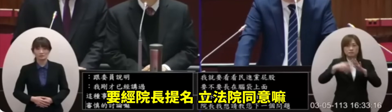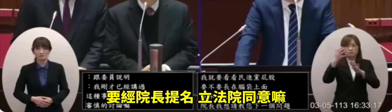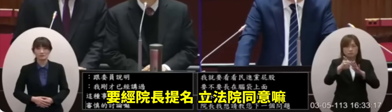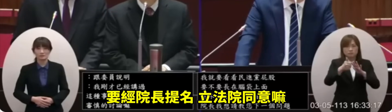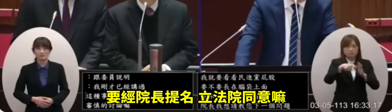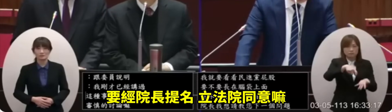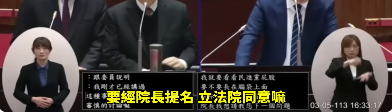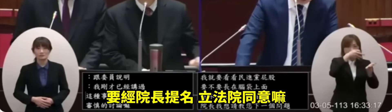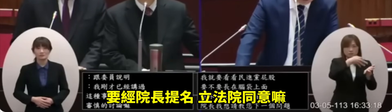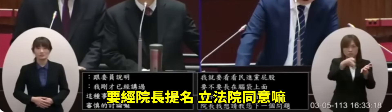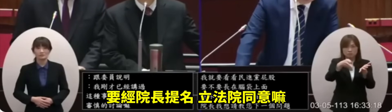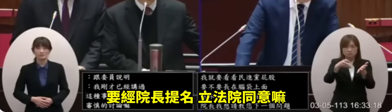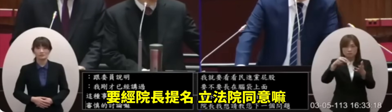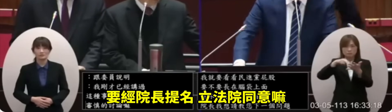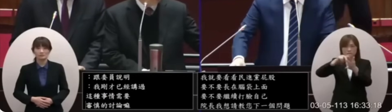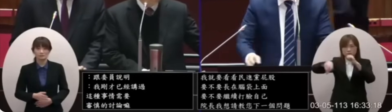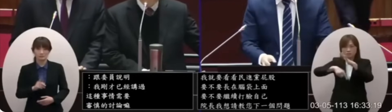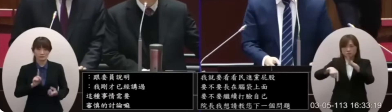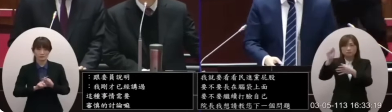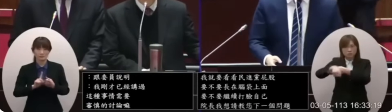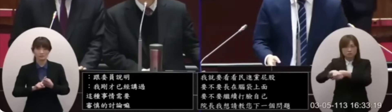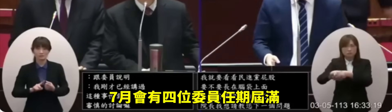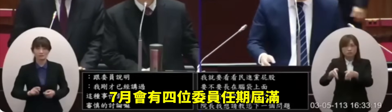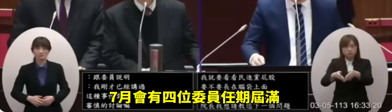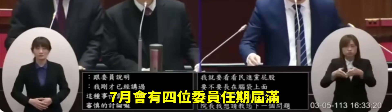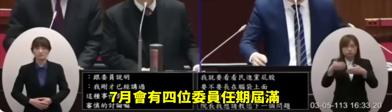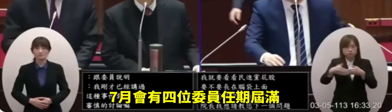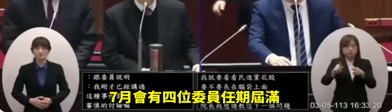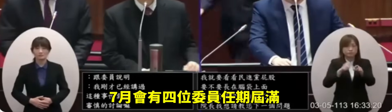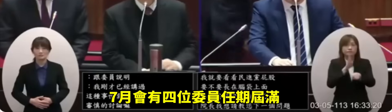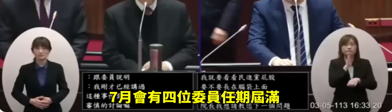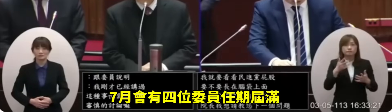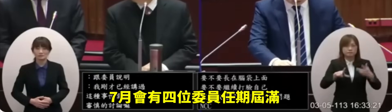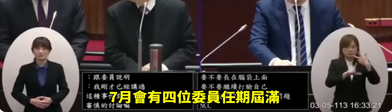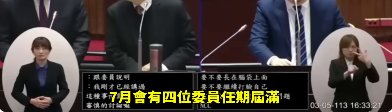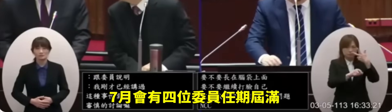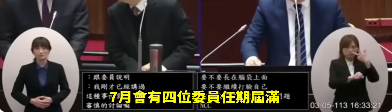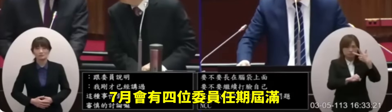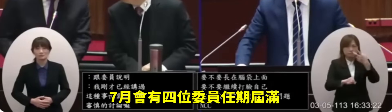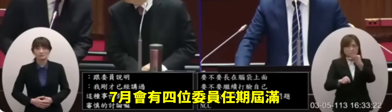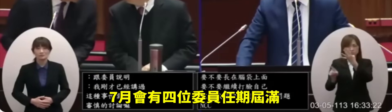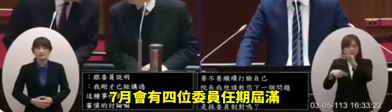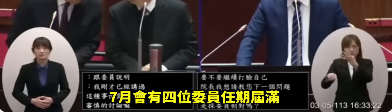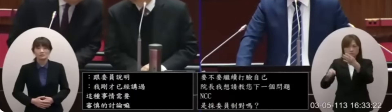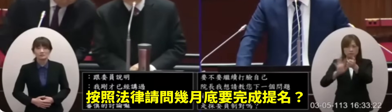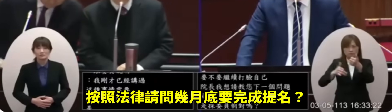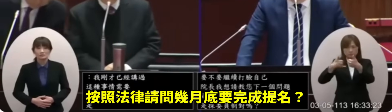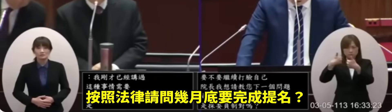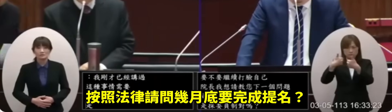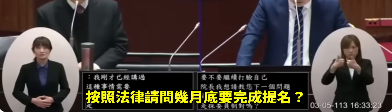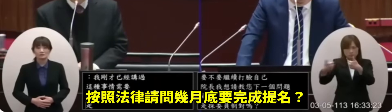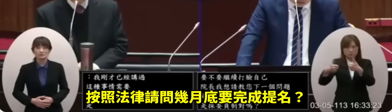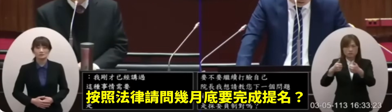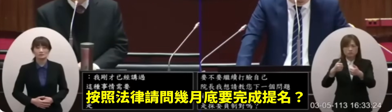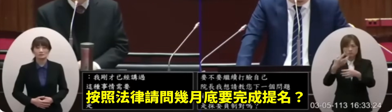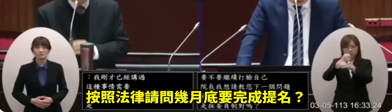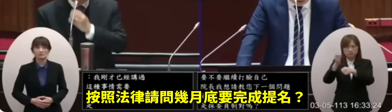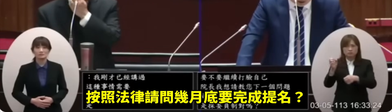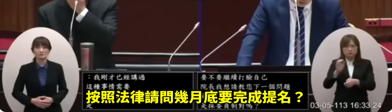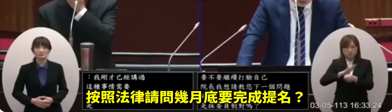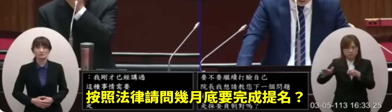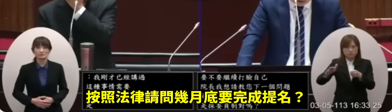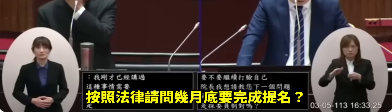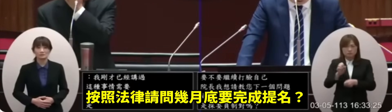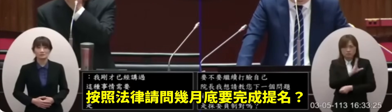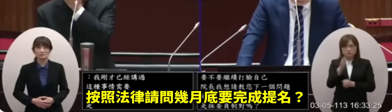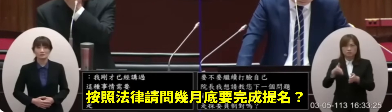长提名，立法院同意嘛？ 对。 啊，七月会有四位委员任期届满，按照法律，请问几月底